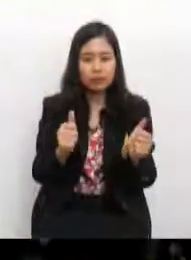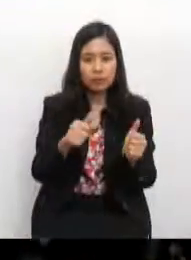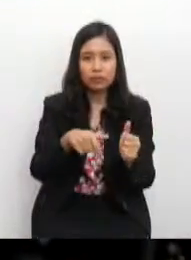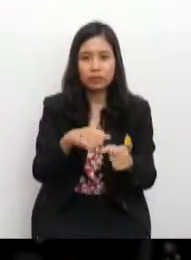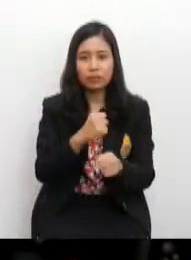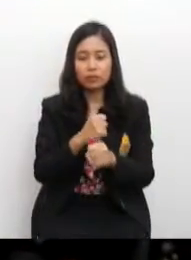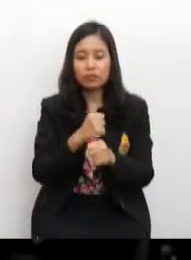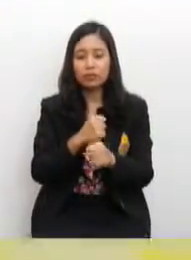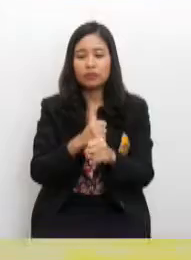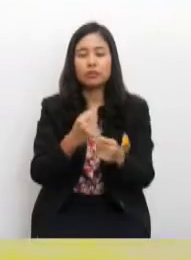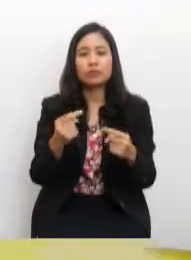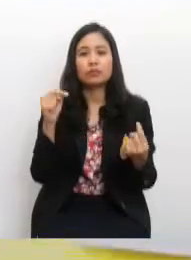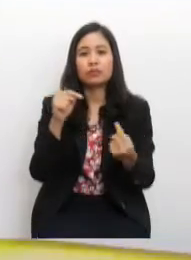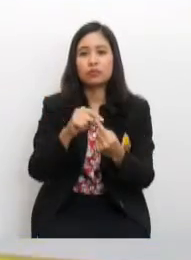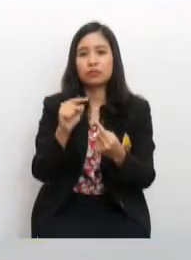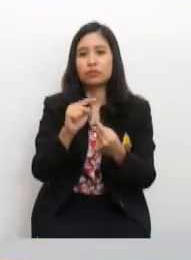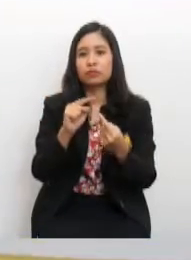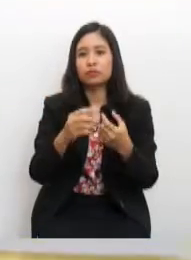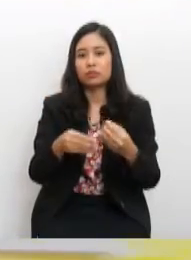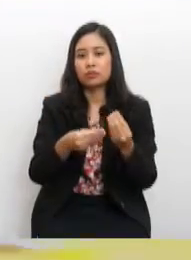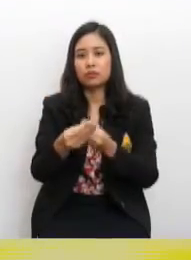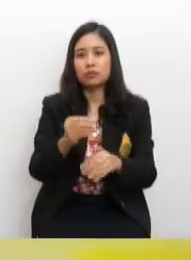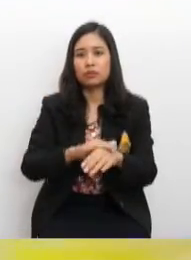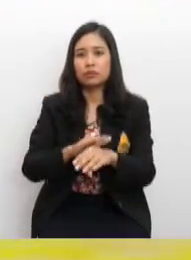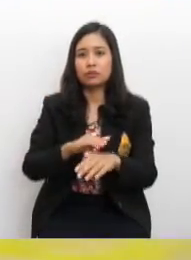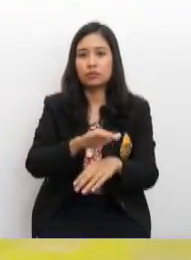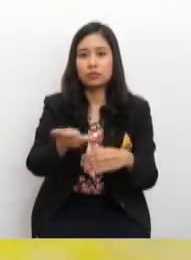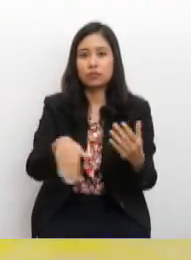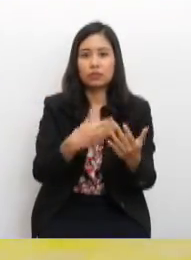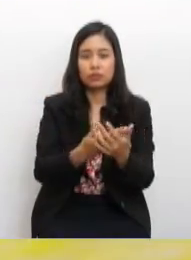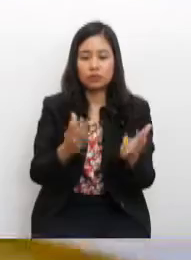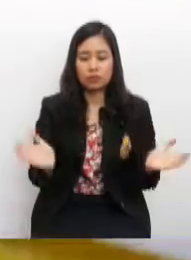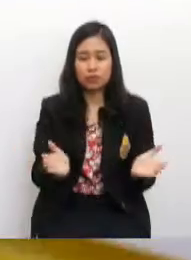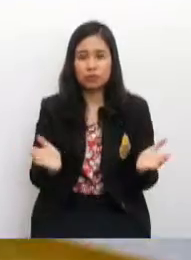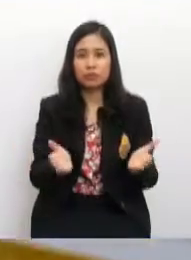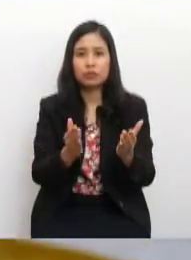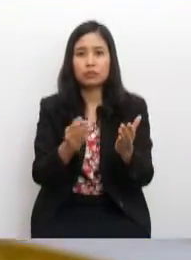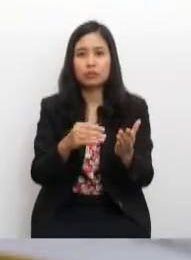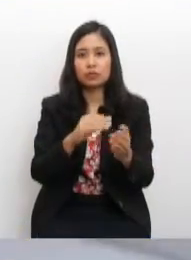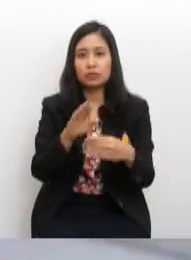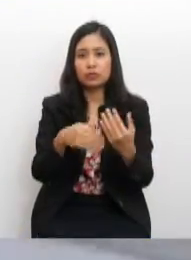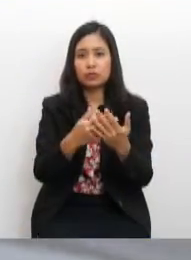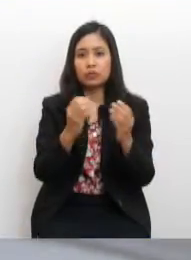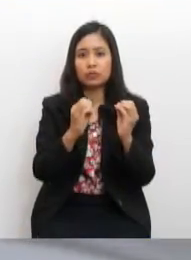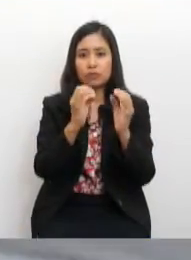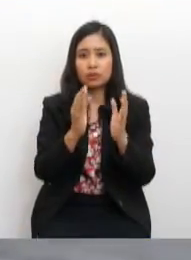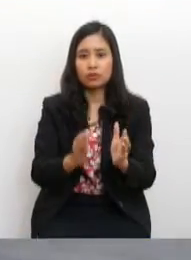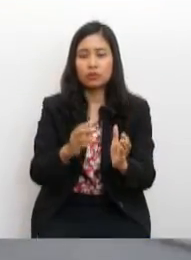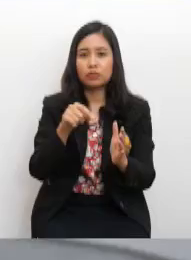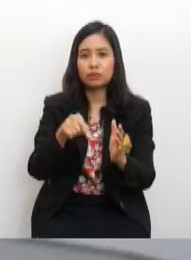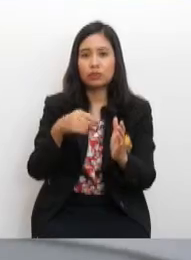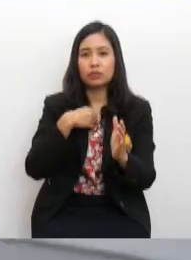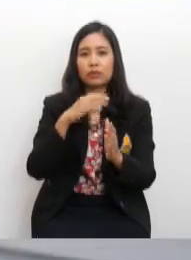ให้เกิดกับเด็กได้ทุกคนไม่ได้ส่งเสริมเฉพาะที่ท่านคุณครูท่านนี้ได้พูดถึงใน